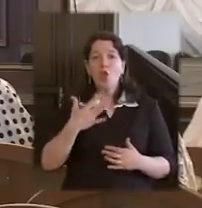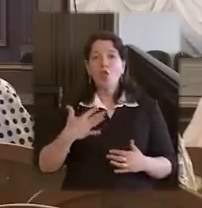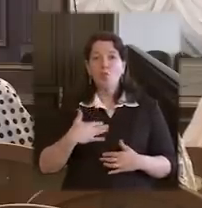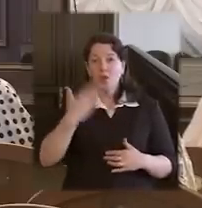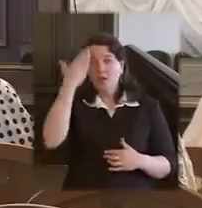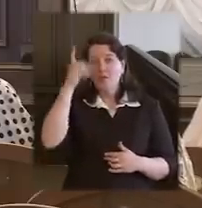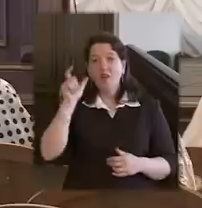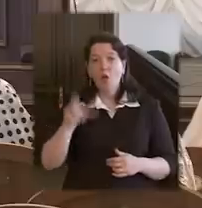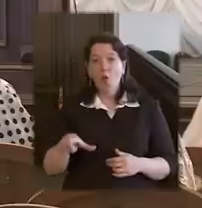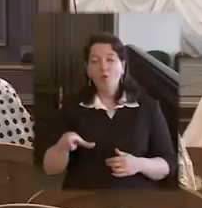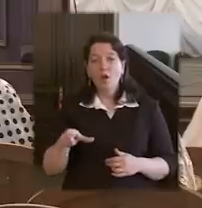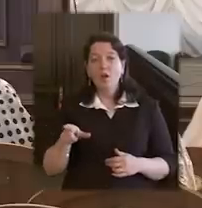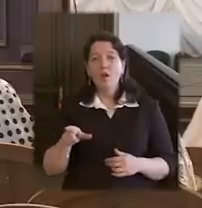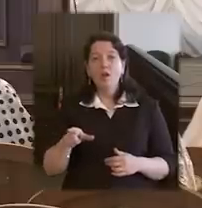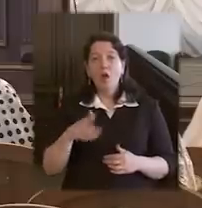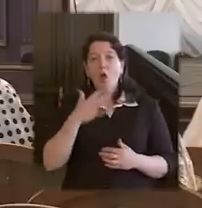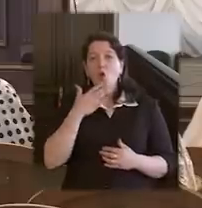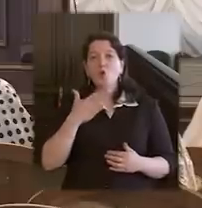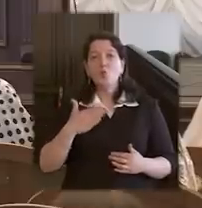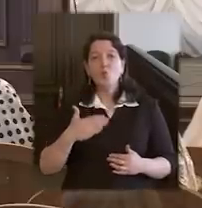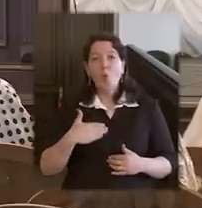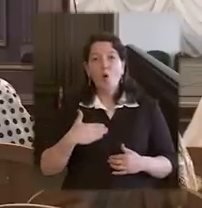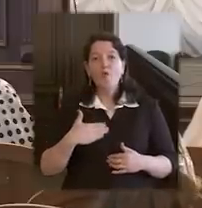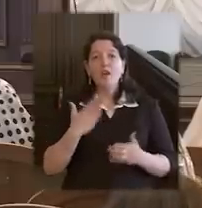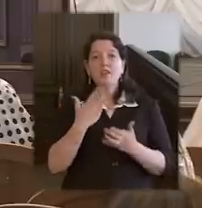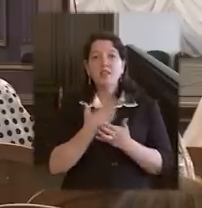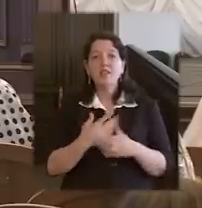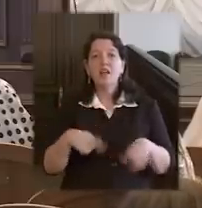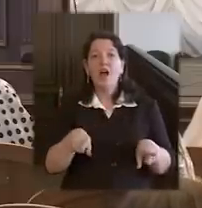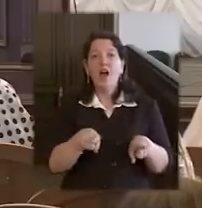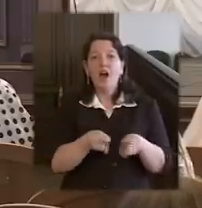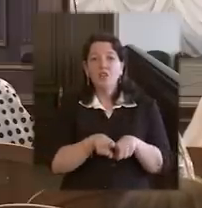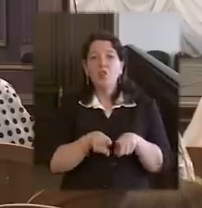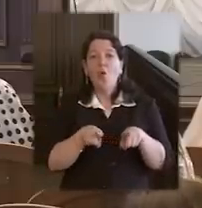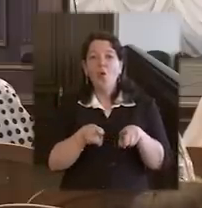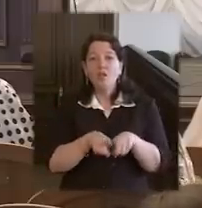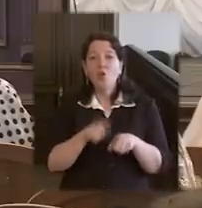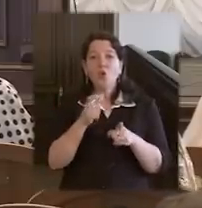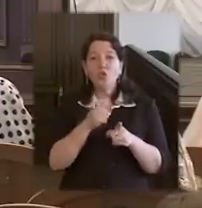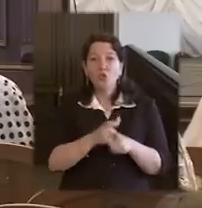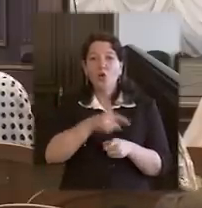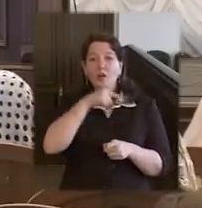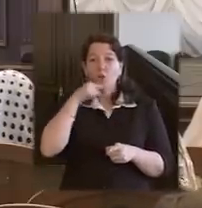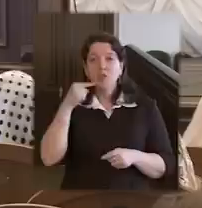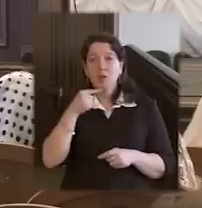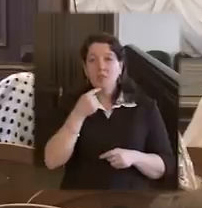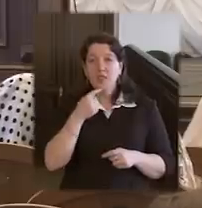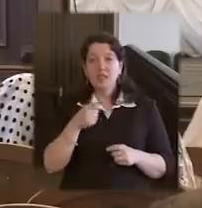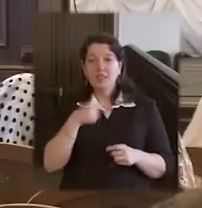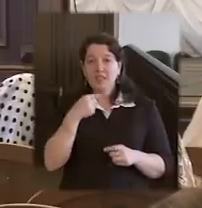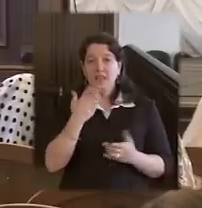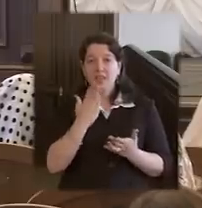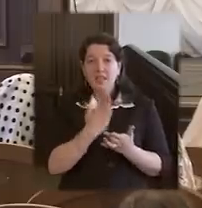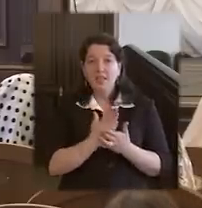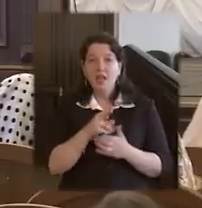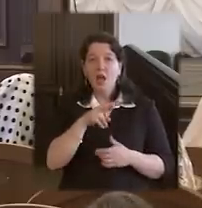хочу объяснить, что само понятие любви у нас одно слово, к сожалению, вот русское. А